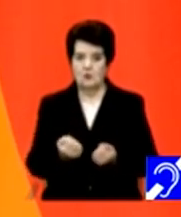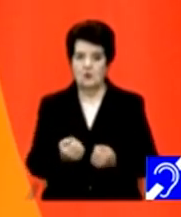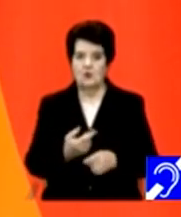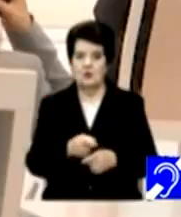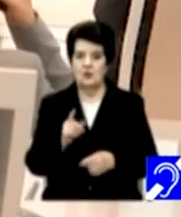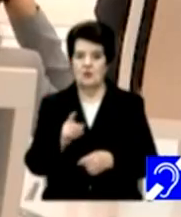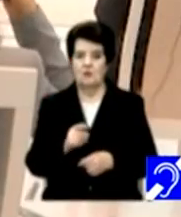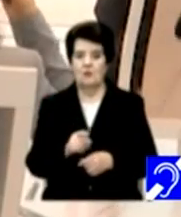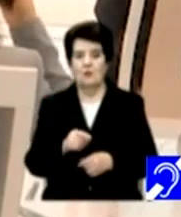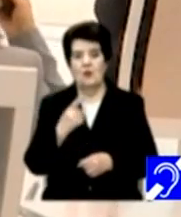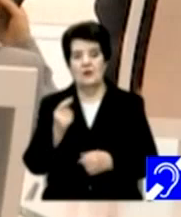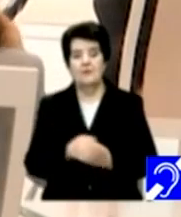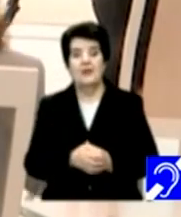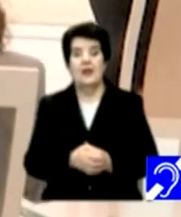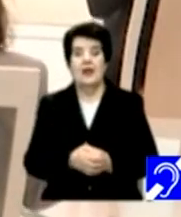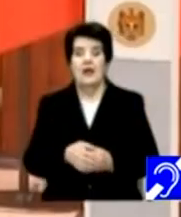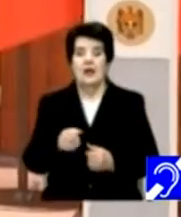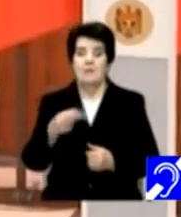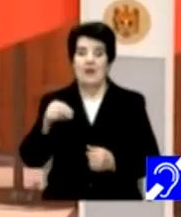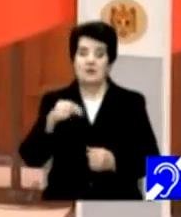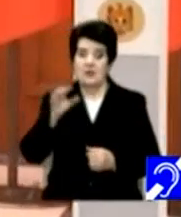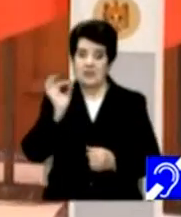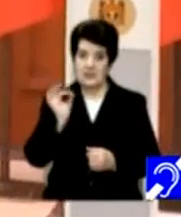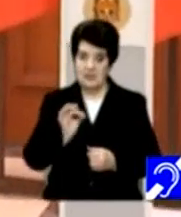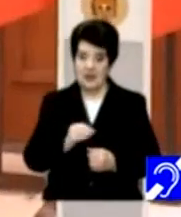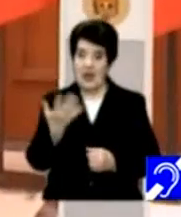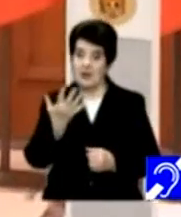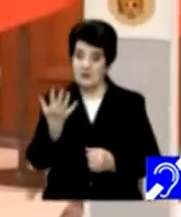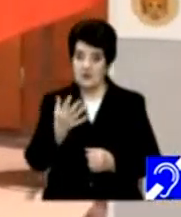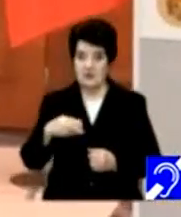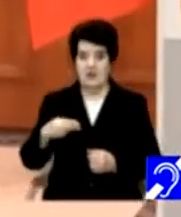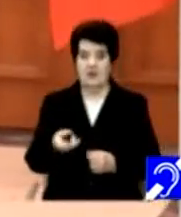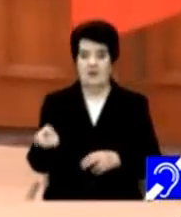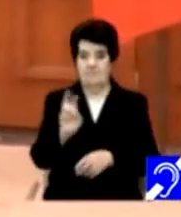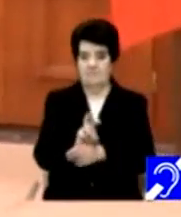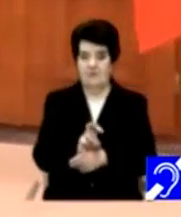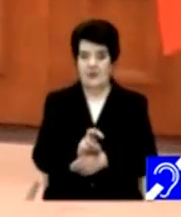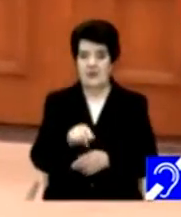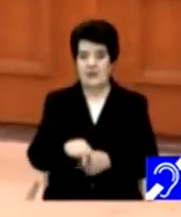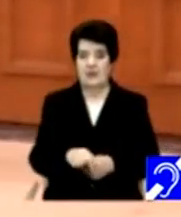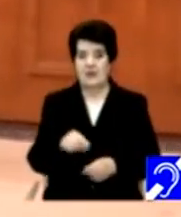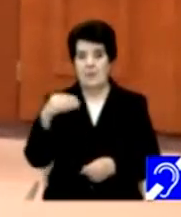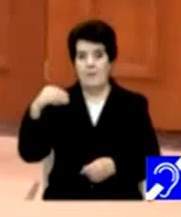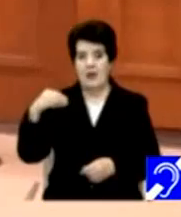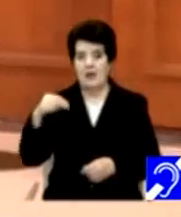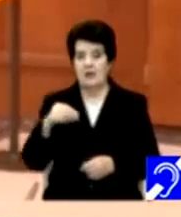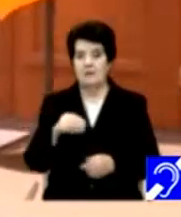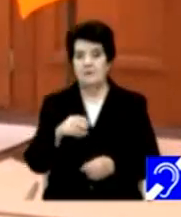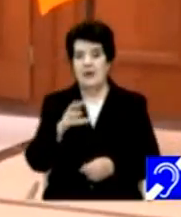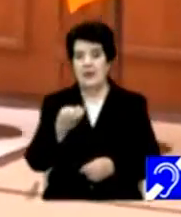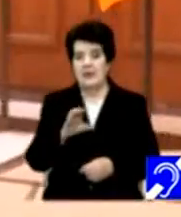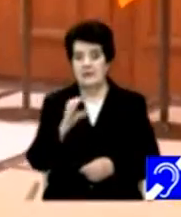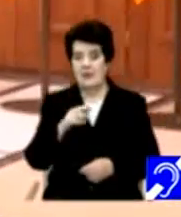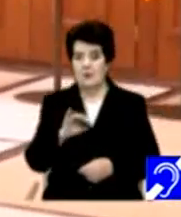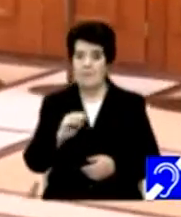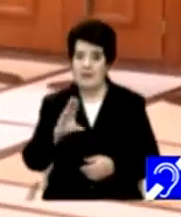der Staatsanwaltschaft. Președintele Germaniei este al 5-lea șef de stat care vine în Republica Moldova în timpul mandatului președintelui Maia Sandu.